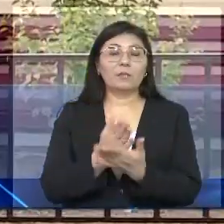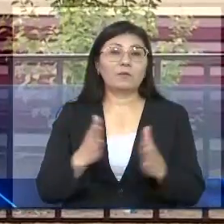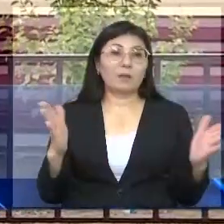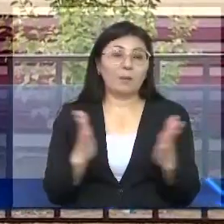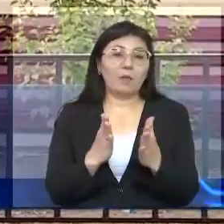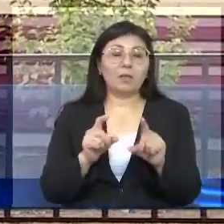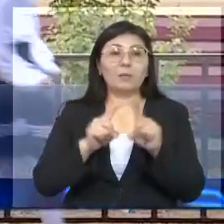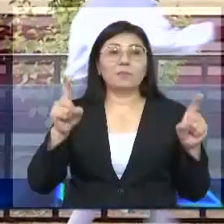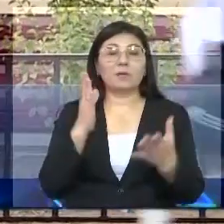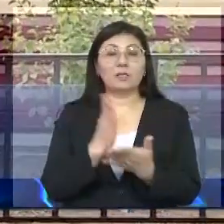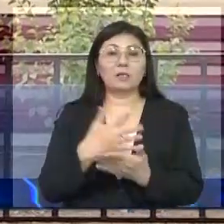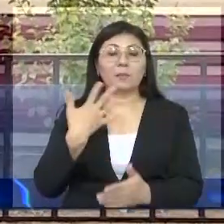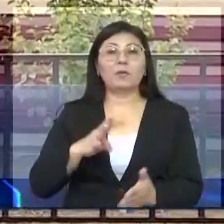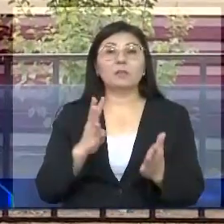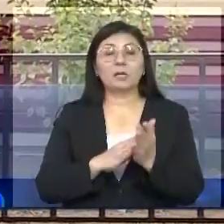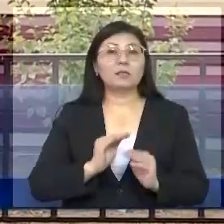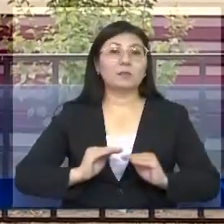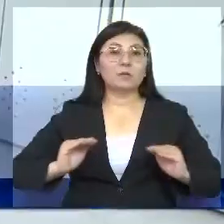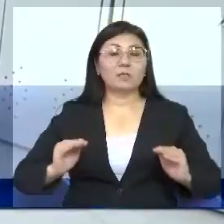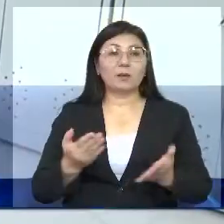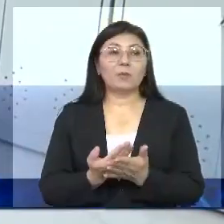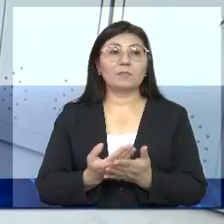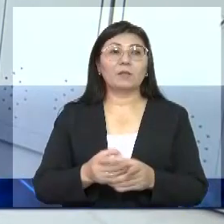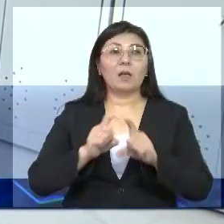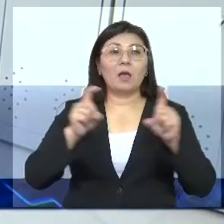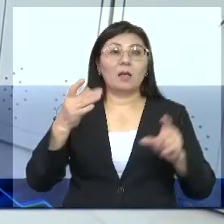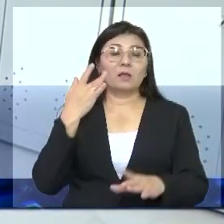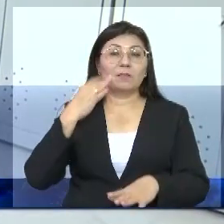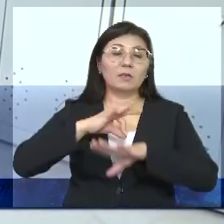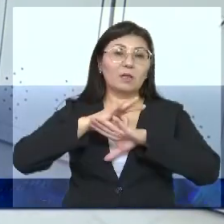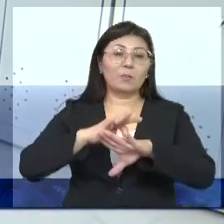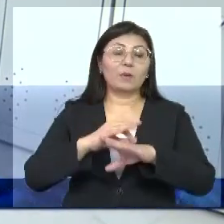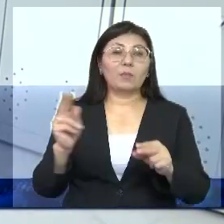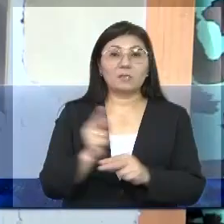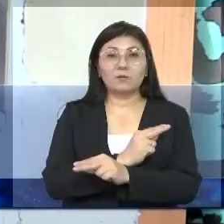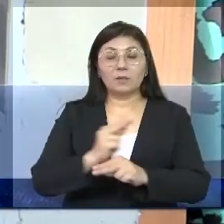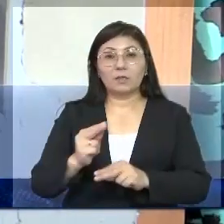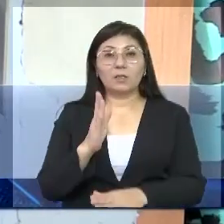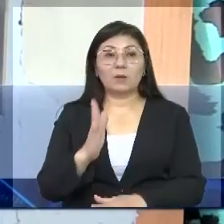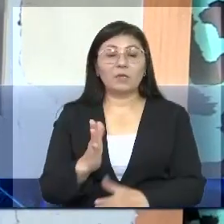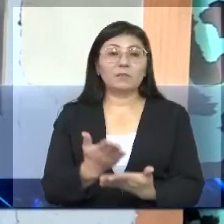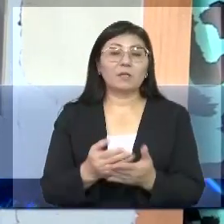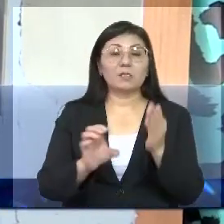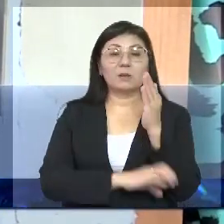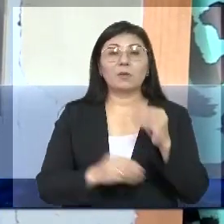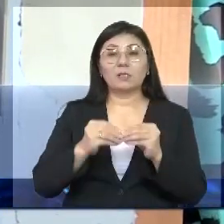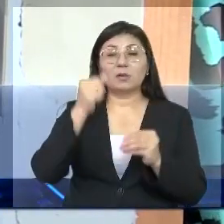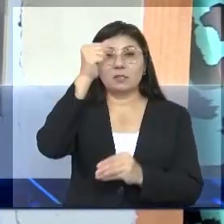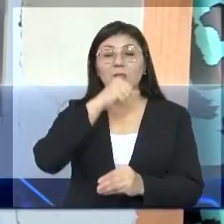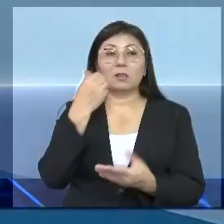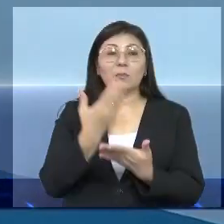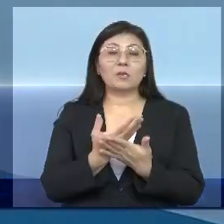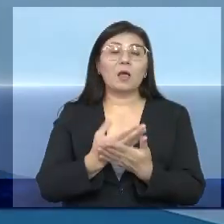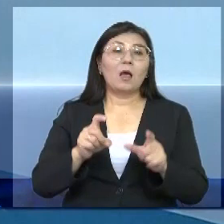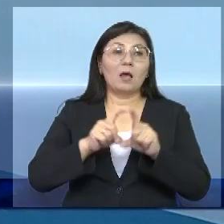школы здесь насчитывается 59 учеников храм знаний регулярно проходит косметический и текущий ремонт А за последние 10 лет здание